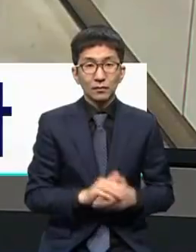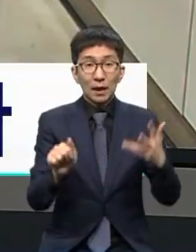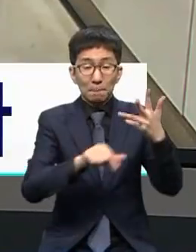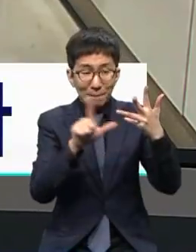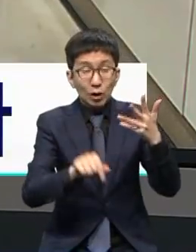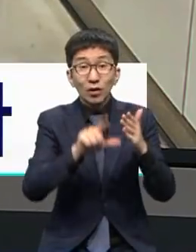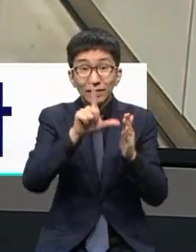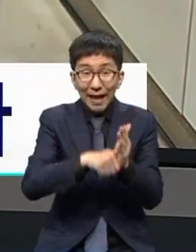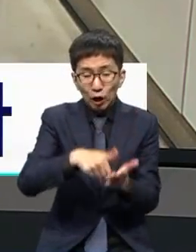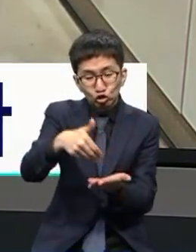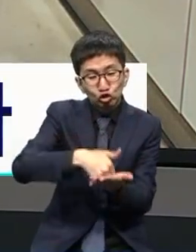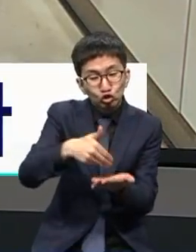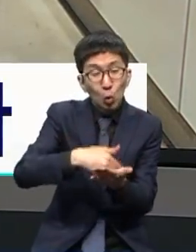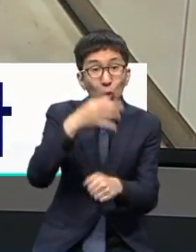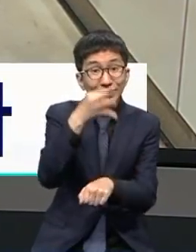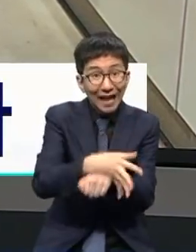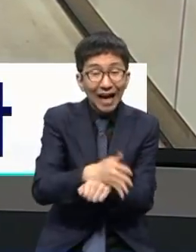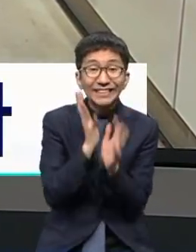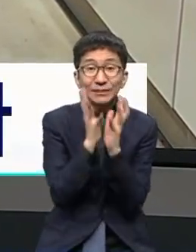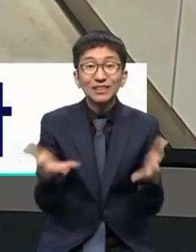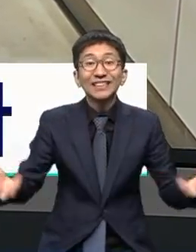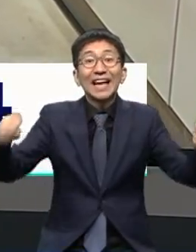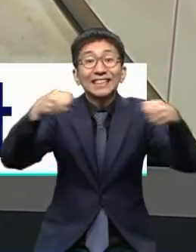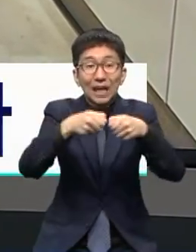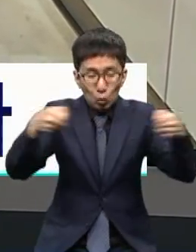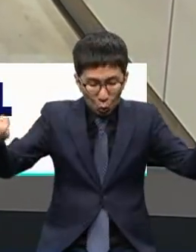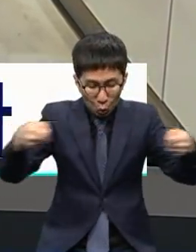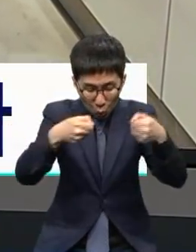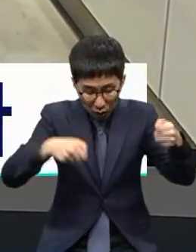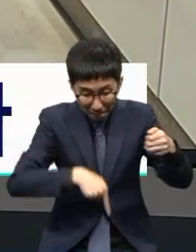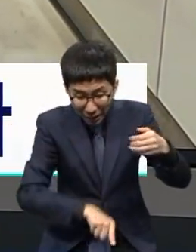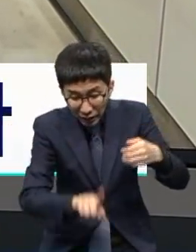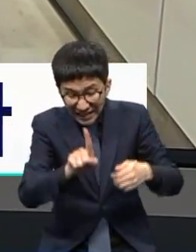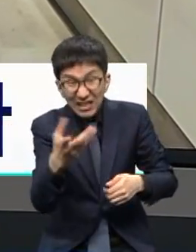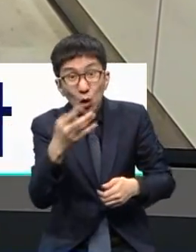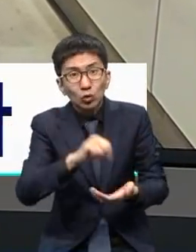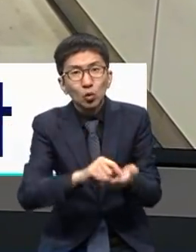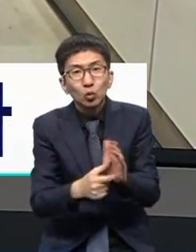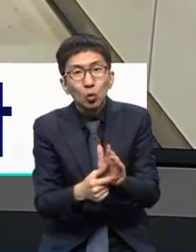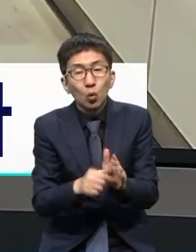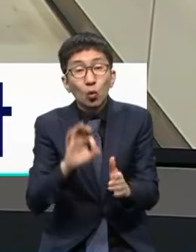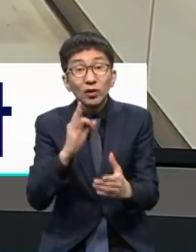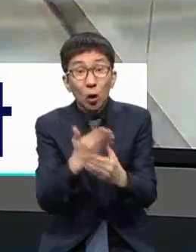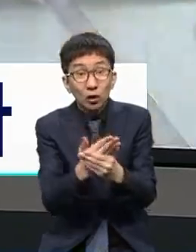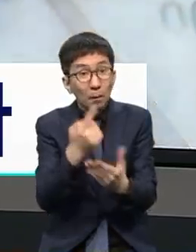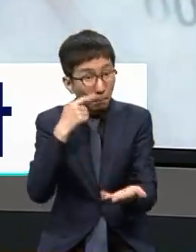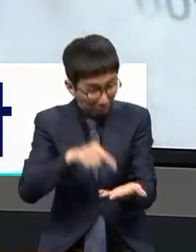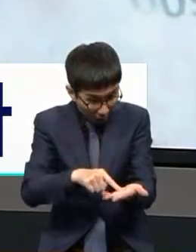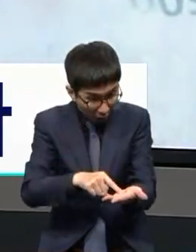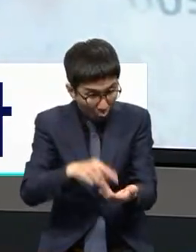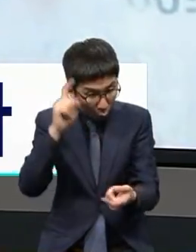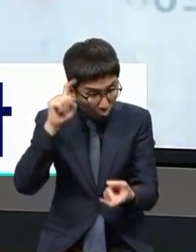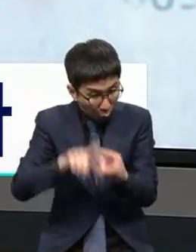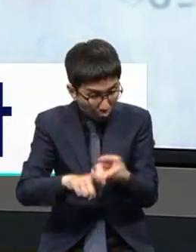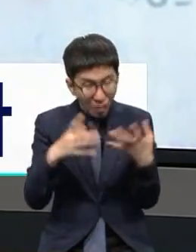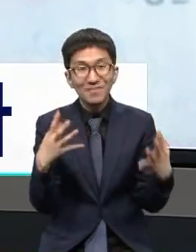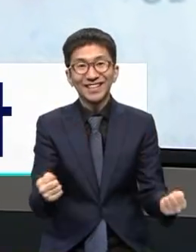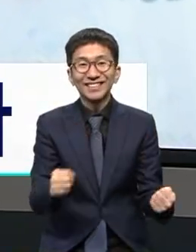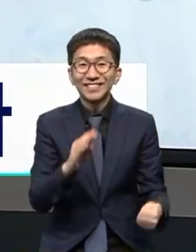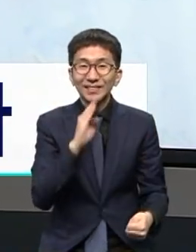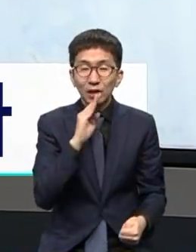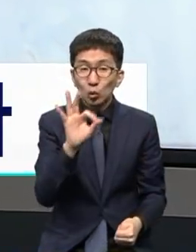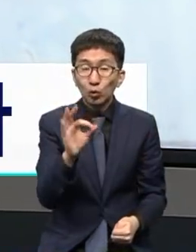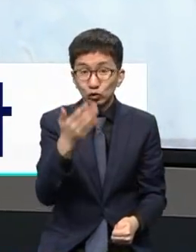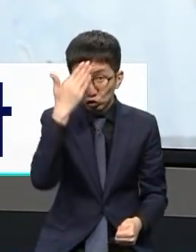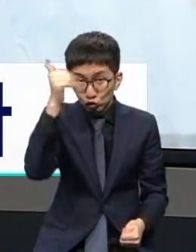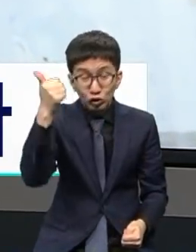지난날 중고로 산 김치냉장고 바닥에서 1억원 넘는 현금이 나왔다는 소식에 많은 관심이 쏠려 있는데요 이도 내